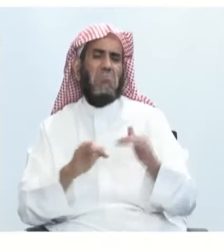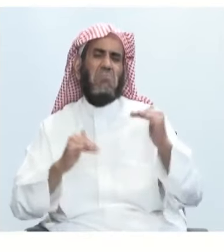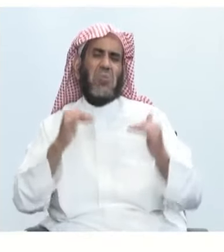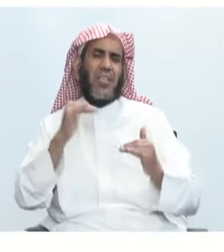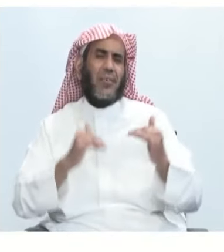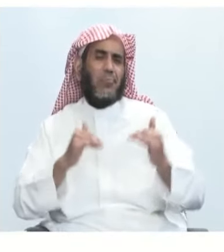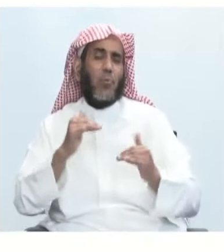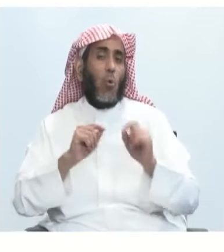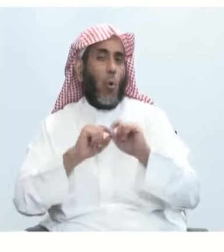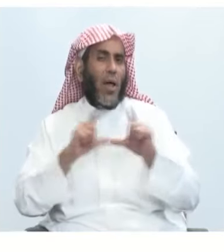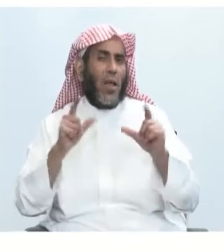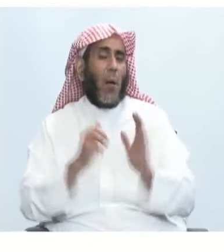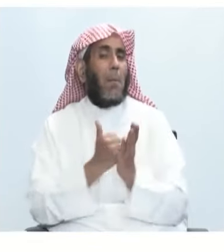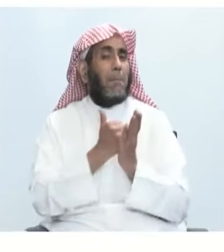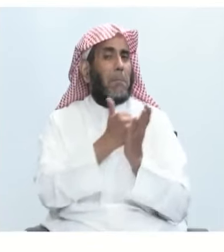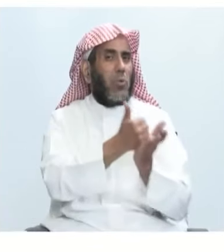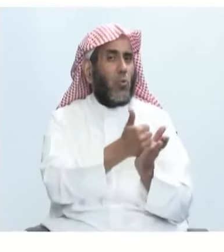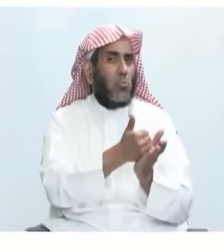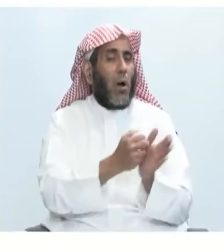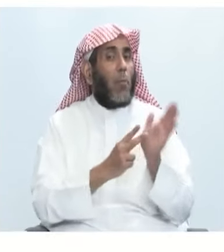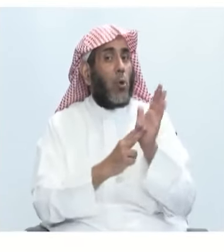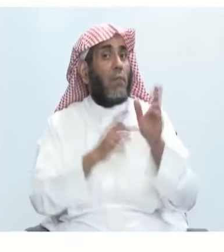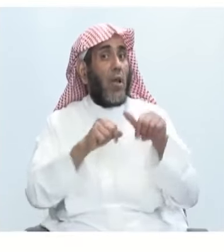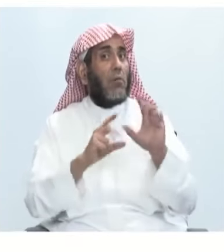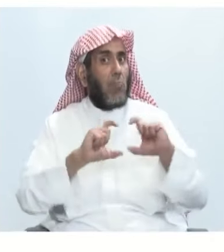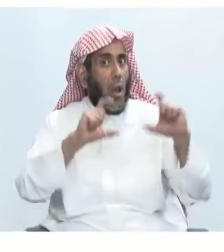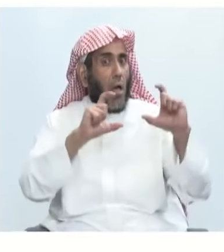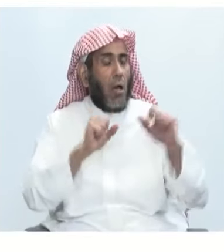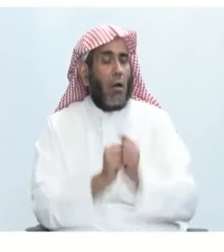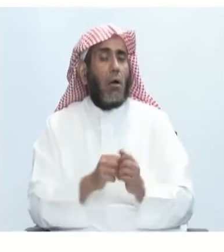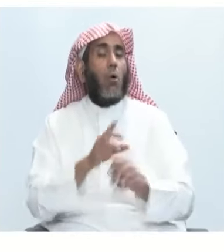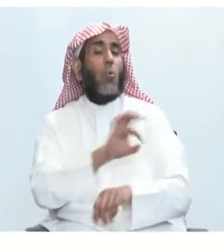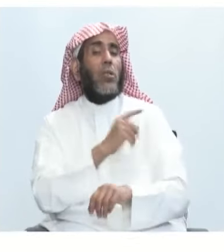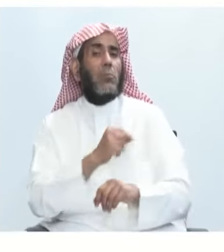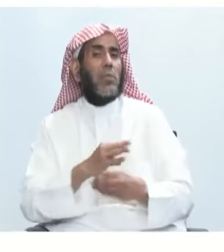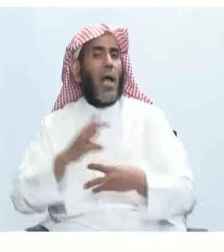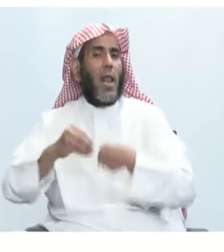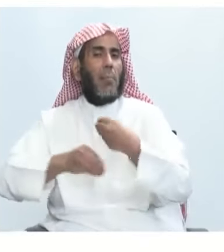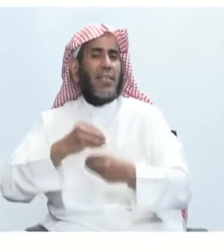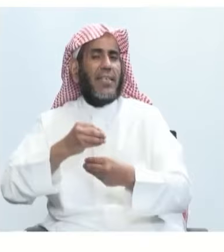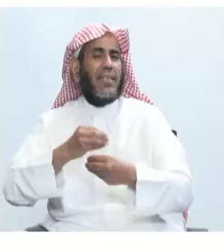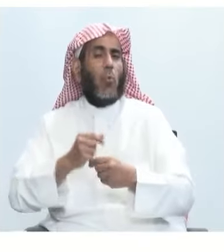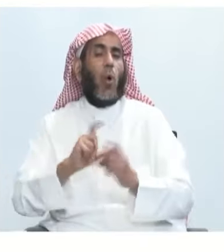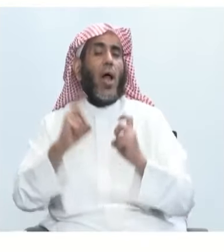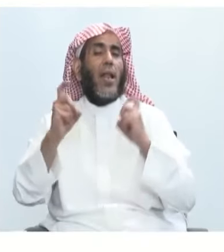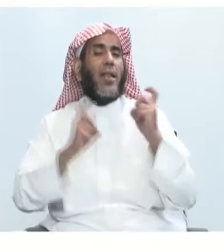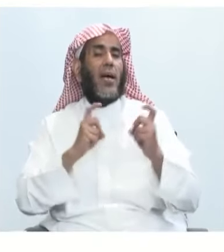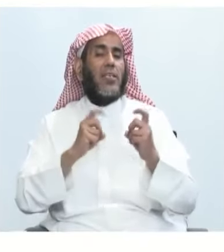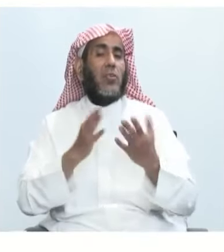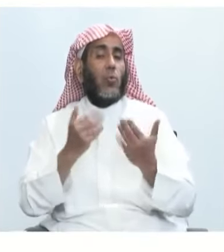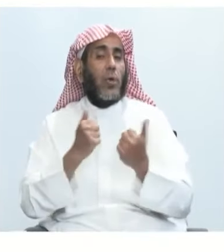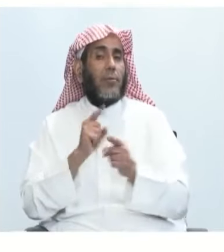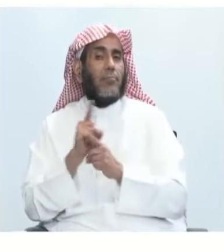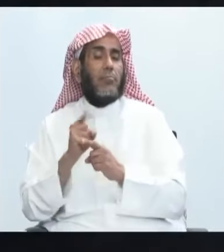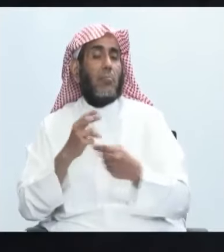ايضا واضحه مدعومه بالحجه فيها ادله وايضا يعتمد على البديل وكذلك النقاش هنا ياتي